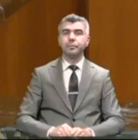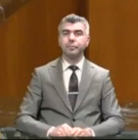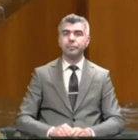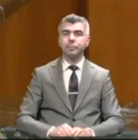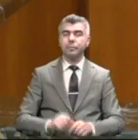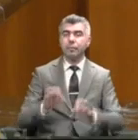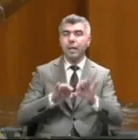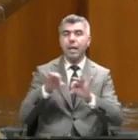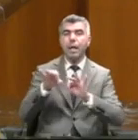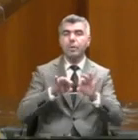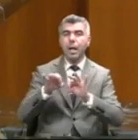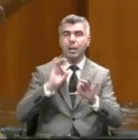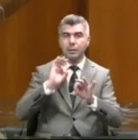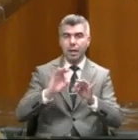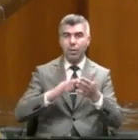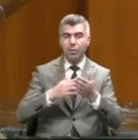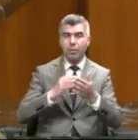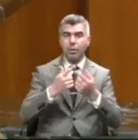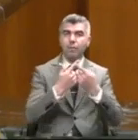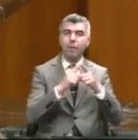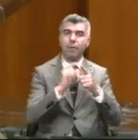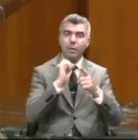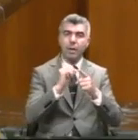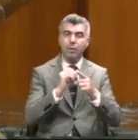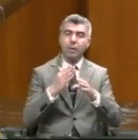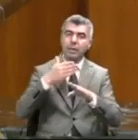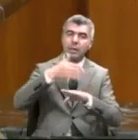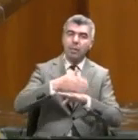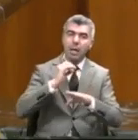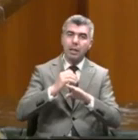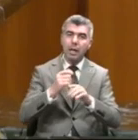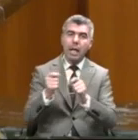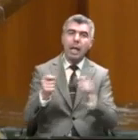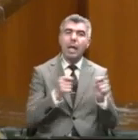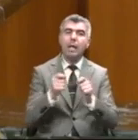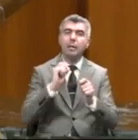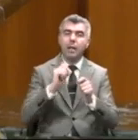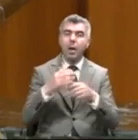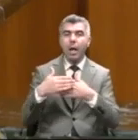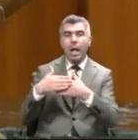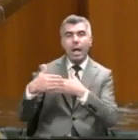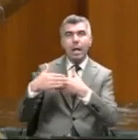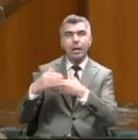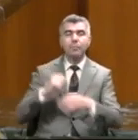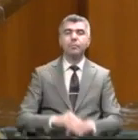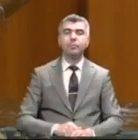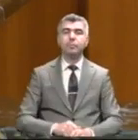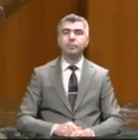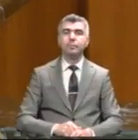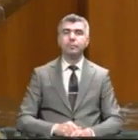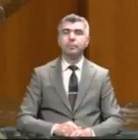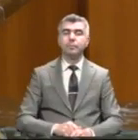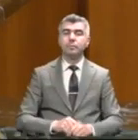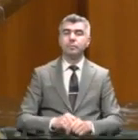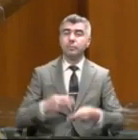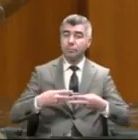بالاجراءات المتخذه لضبط اثمنه الاضاحي ونحن مقبلين على عيد الاضحى وقد